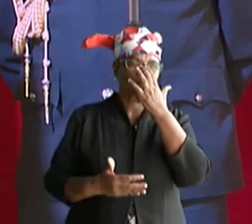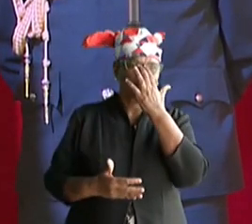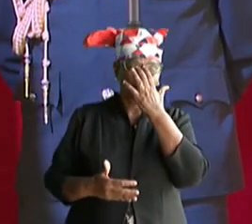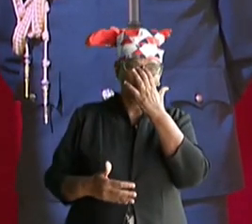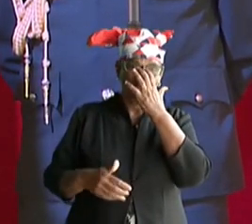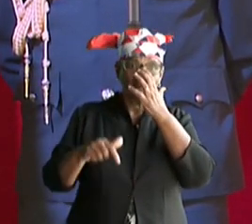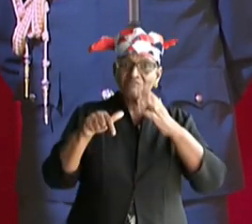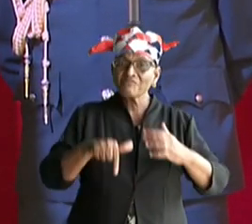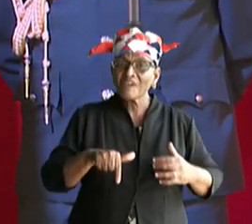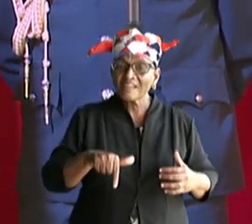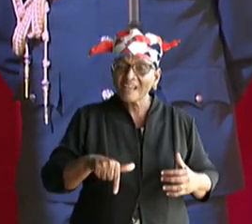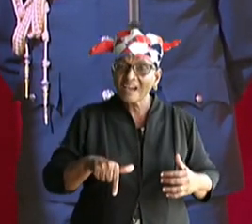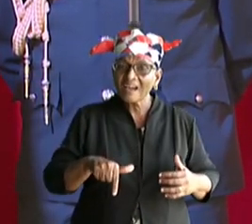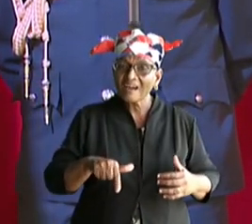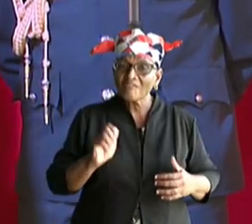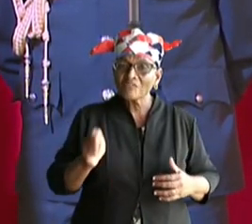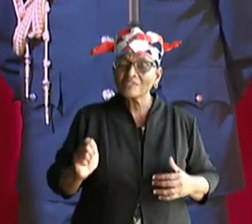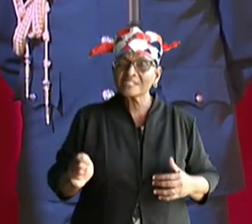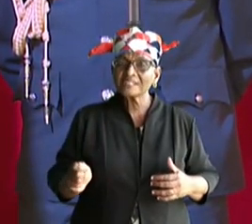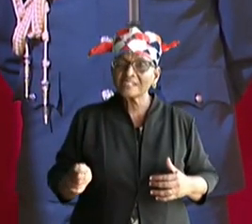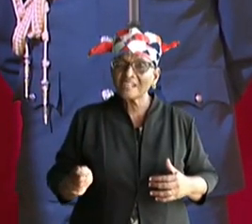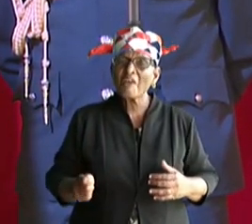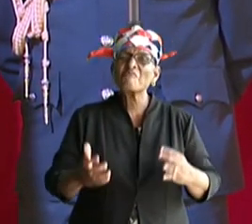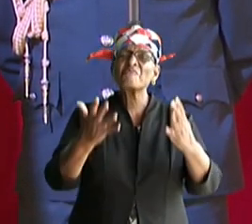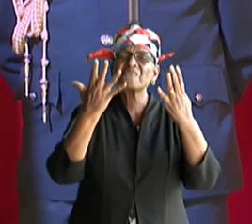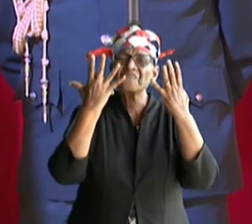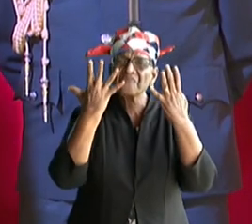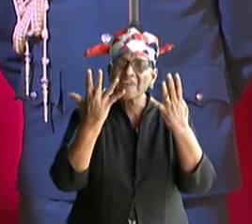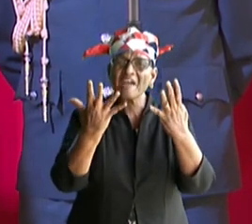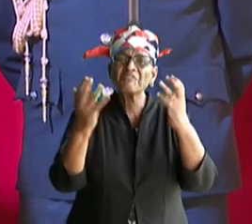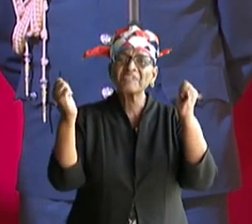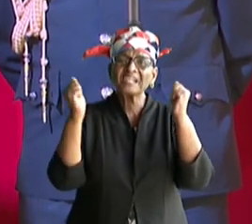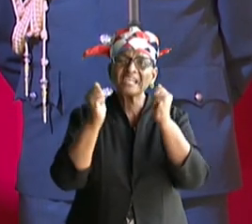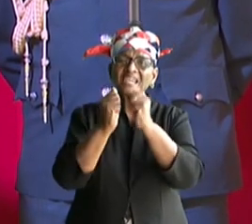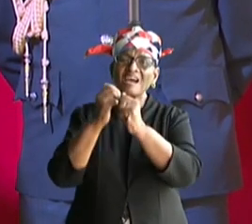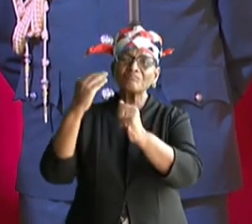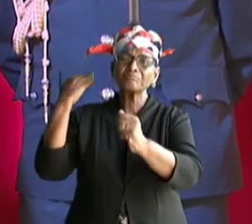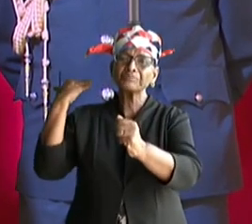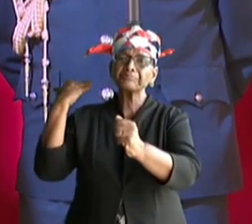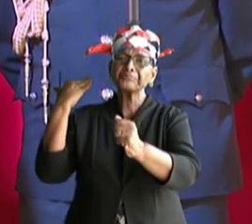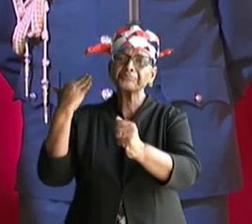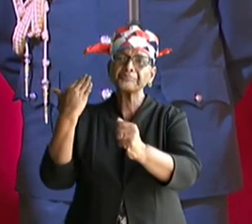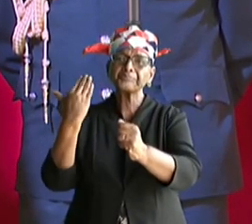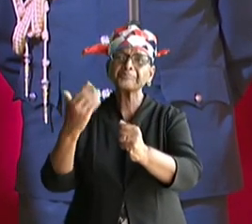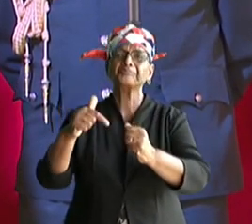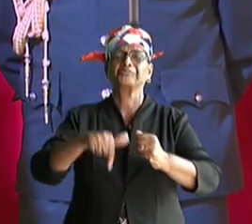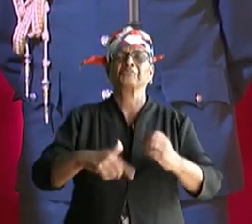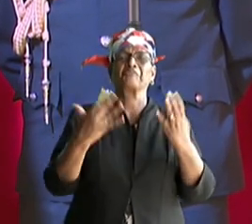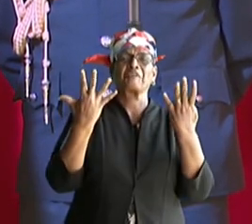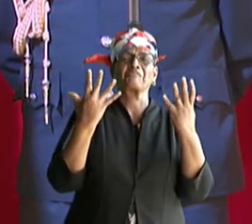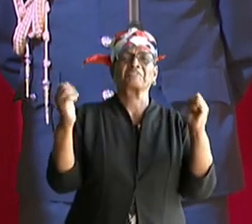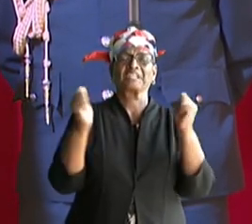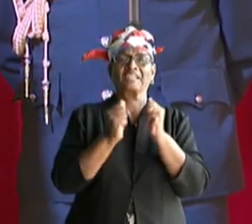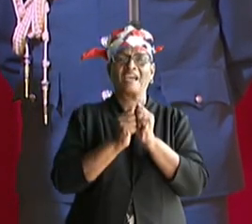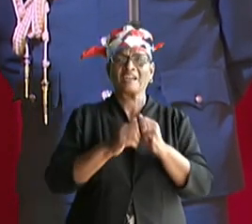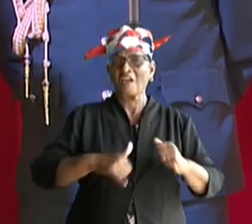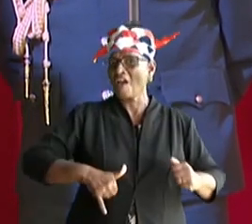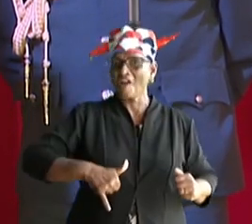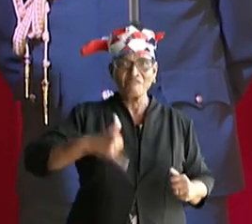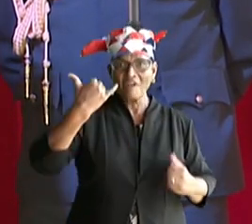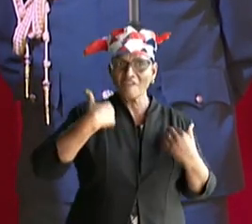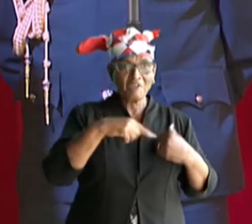Vandaag, meneer de voorzitter, 45 jaar later, zijn velen van ons niet meer